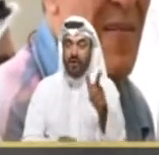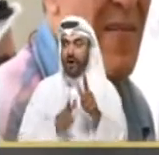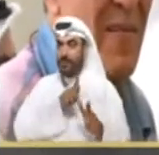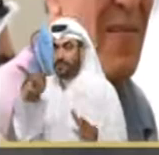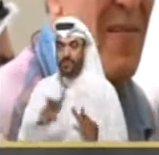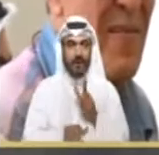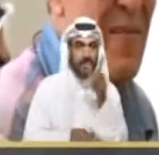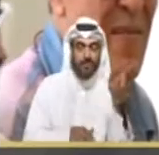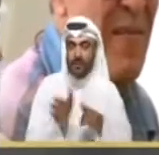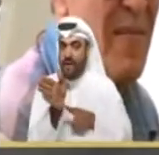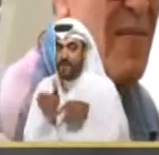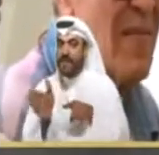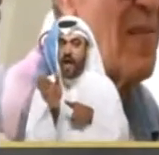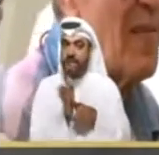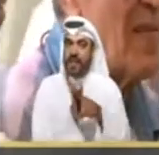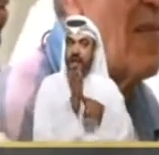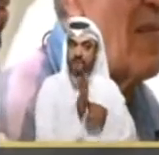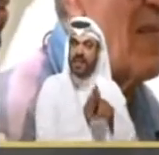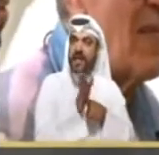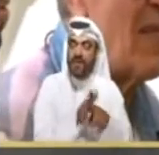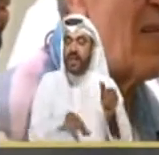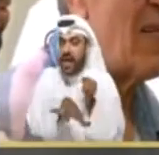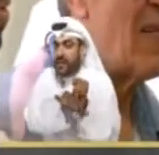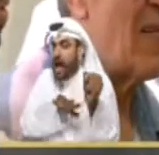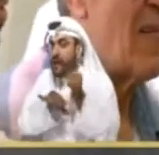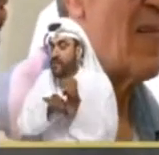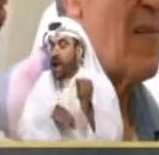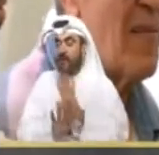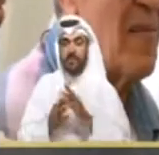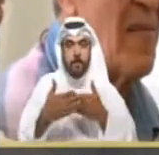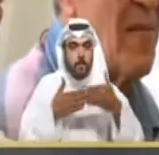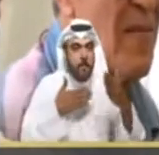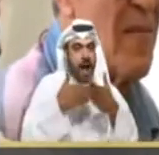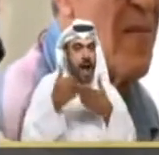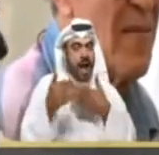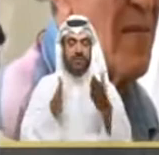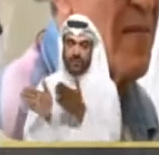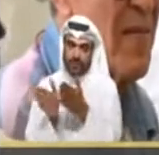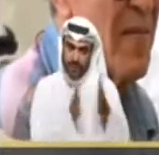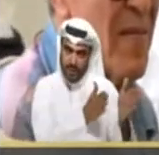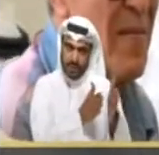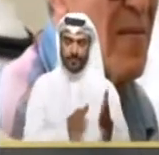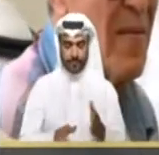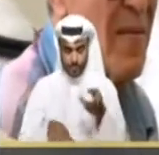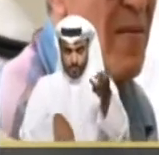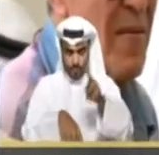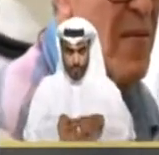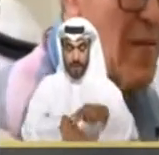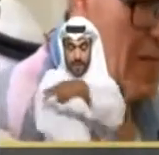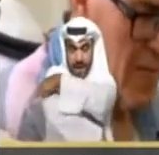انزلاق وفتنة سواء كانت طائفية او غيرها من انواع الفتن. وكان باختصار شديد رد